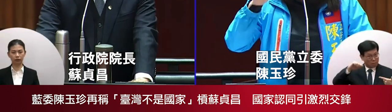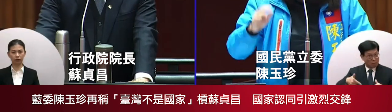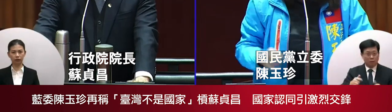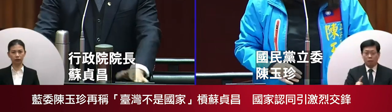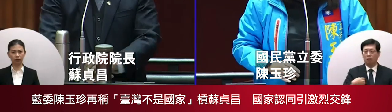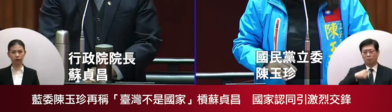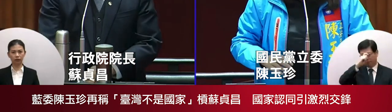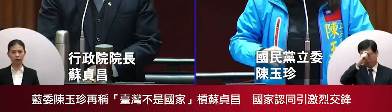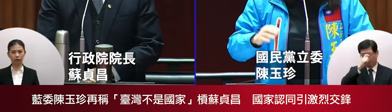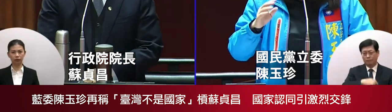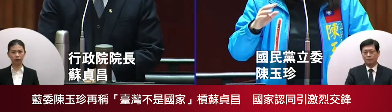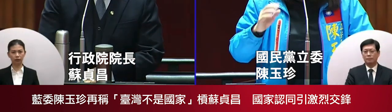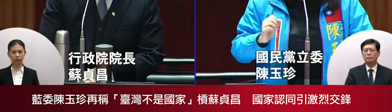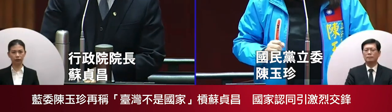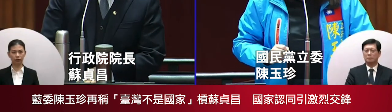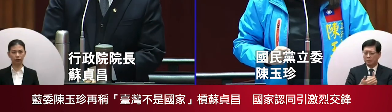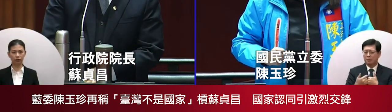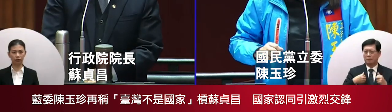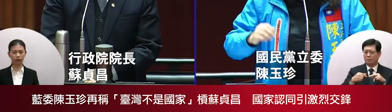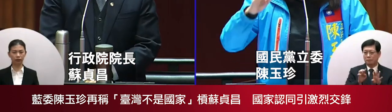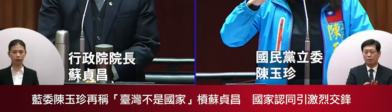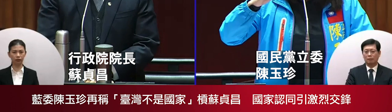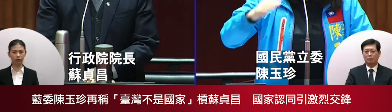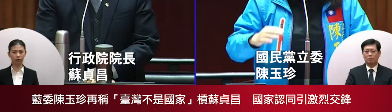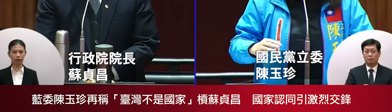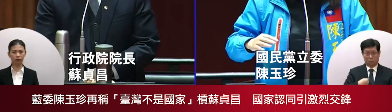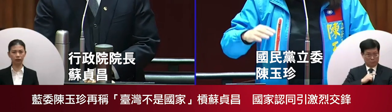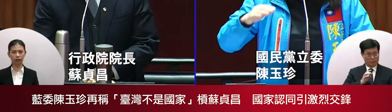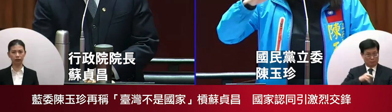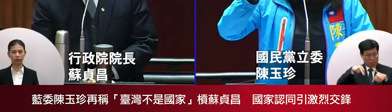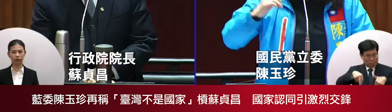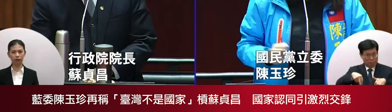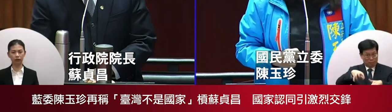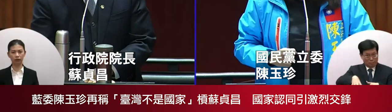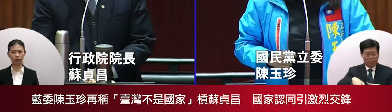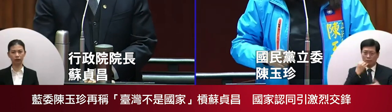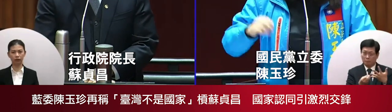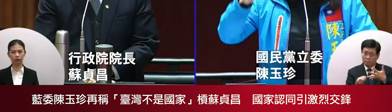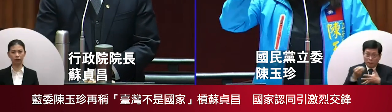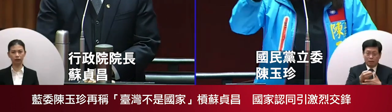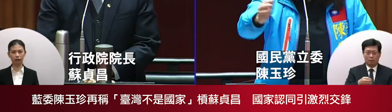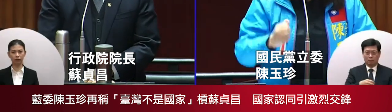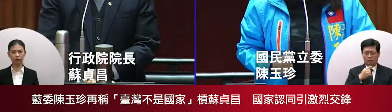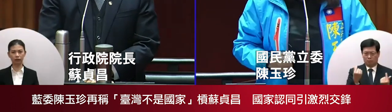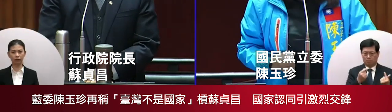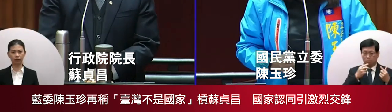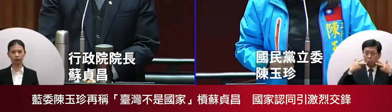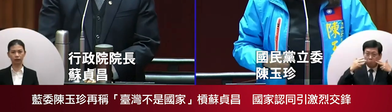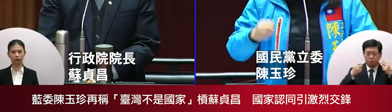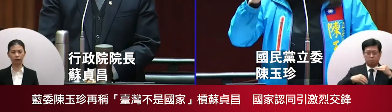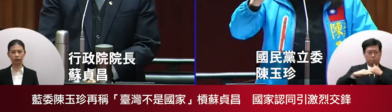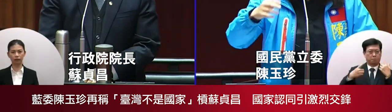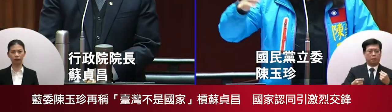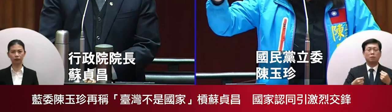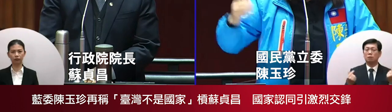上的差异。所以我希望给我们金门，把我们的位置提高到比照原住民，